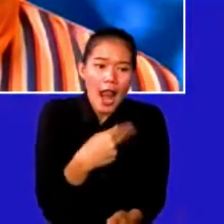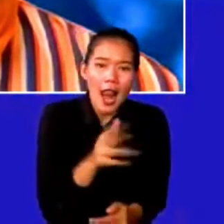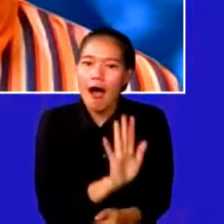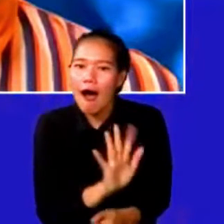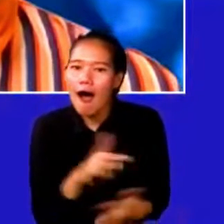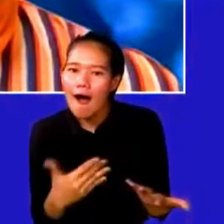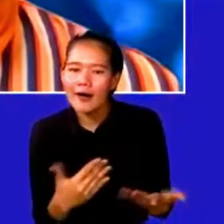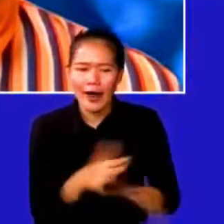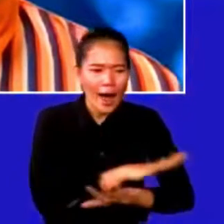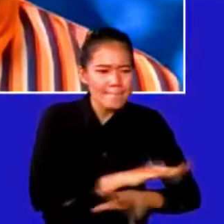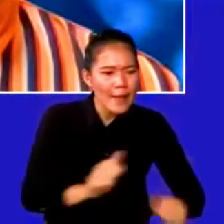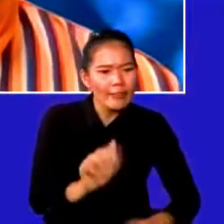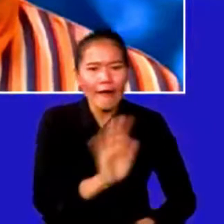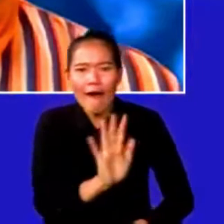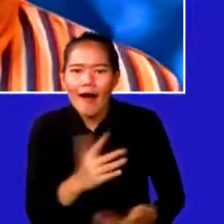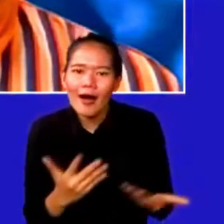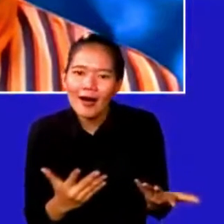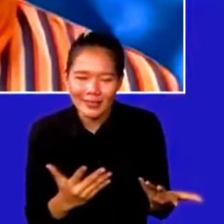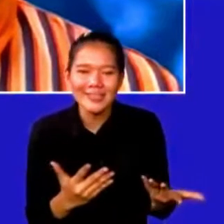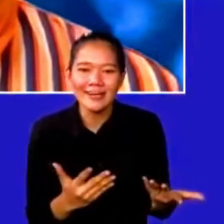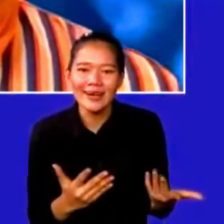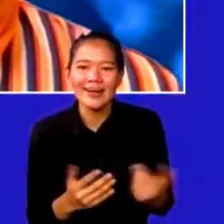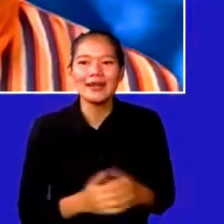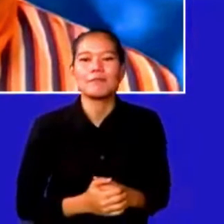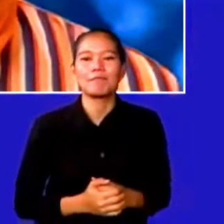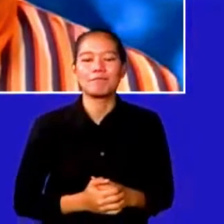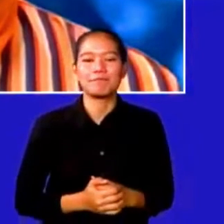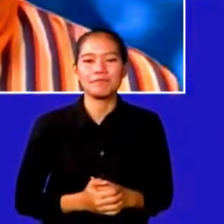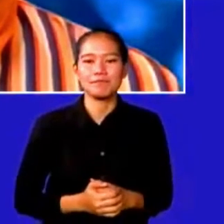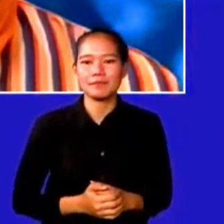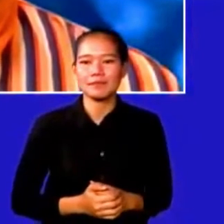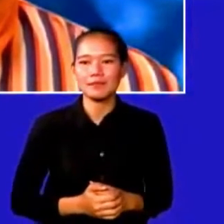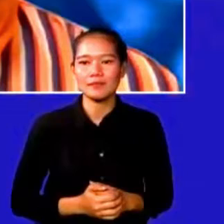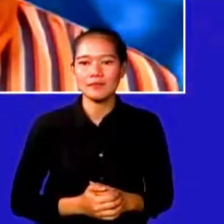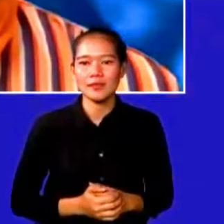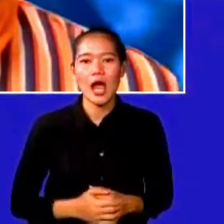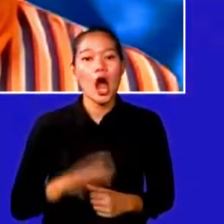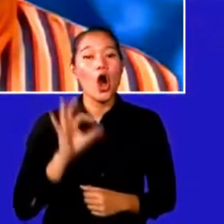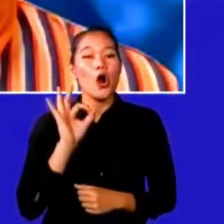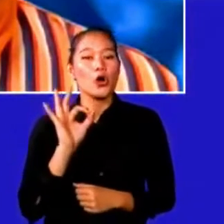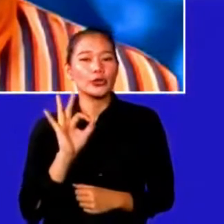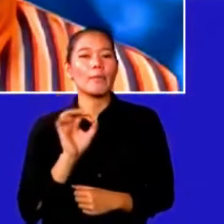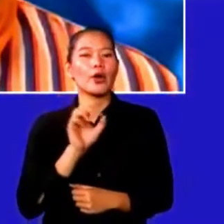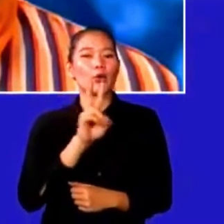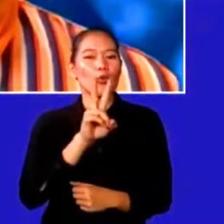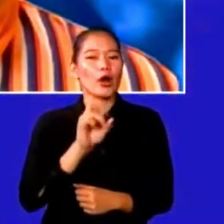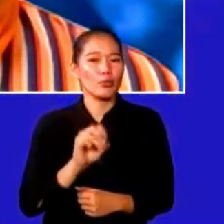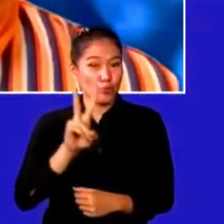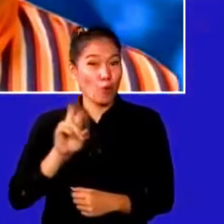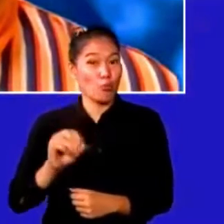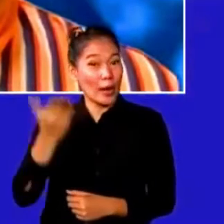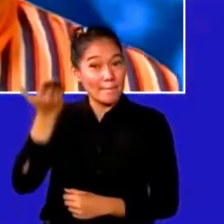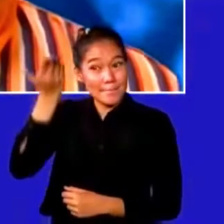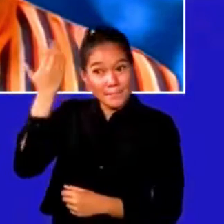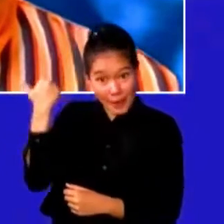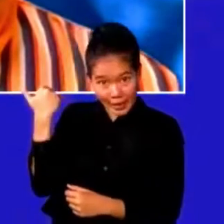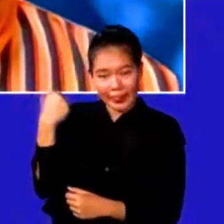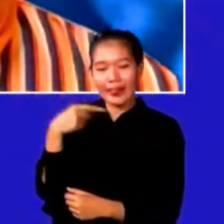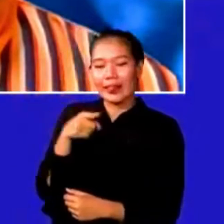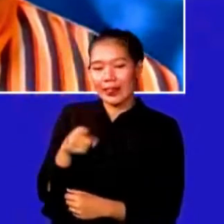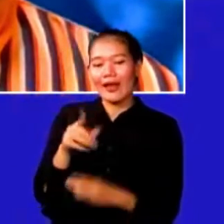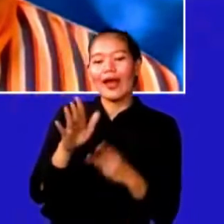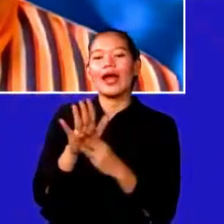aspek keamanannya kepada Oktober 2020 yang lalu